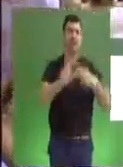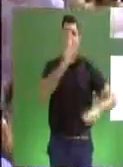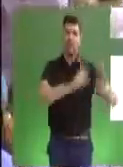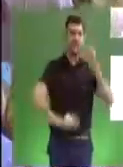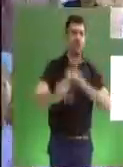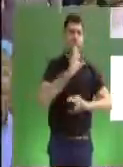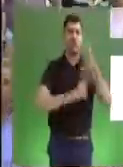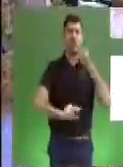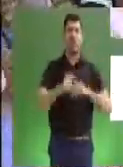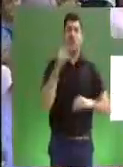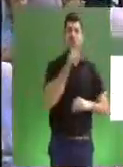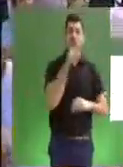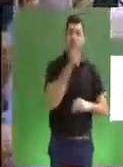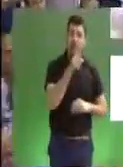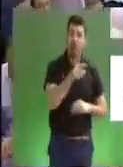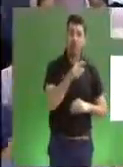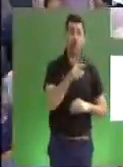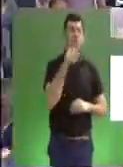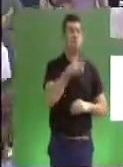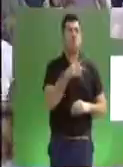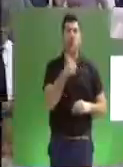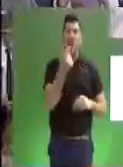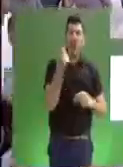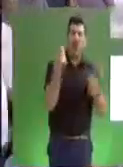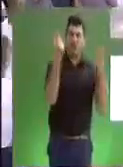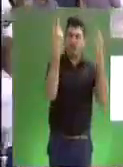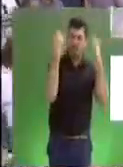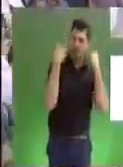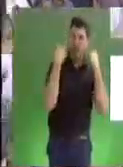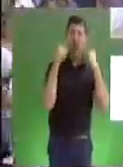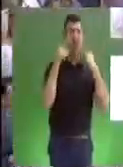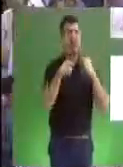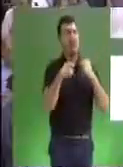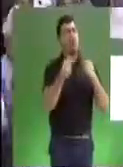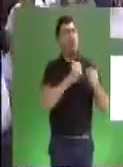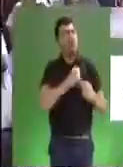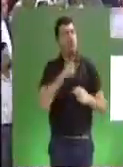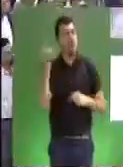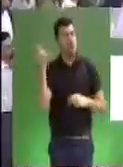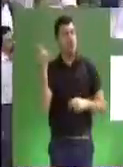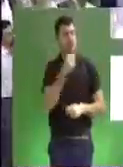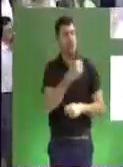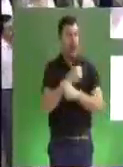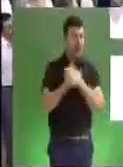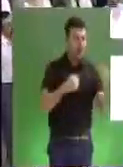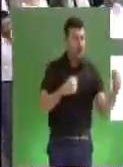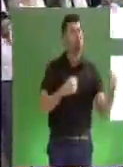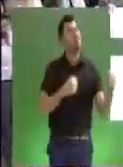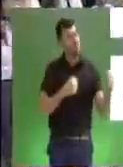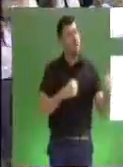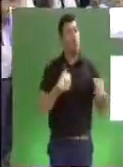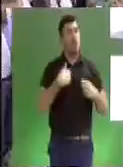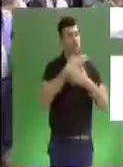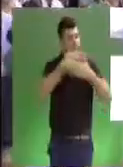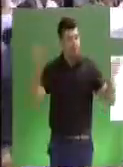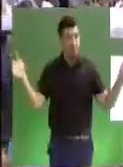ΣΥΡΙΖΑ και έδωσαν χρόνο στη δίθεν αριστερά. Η πόρτα μας είναι κλειστή